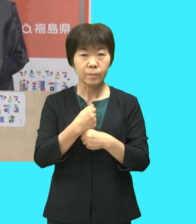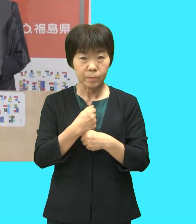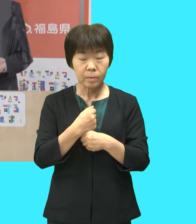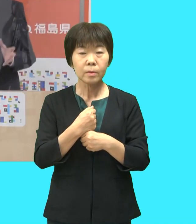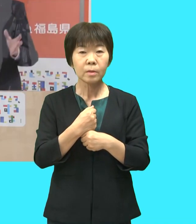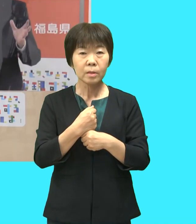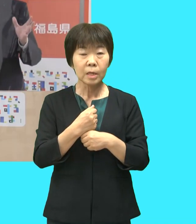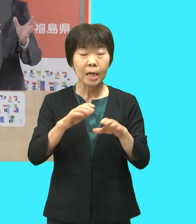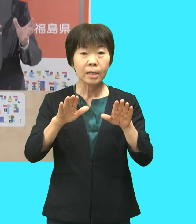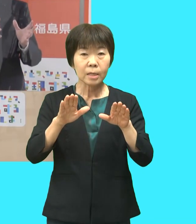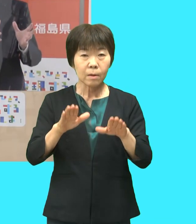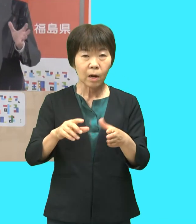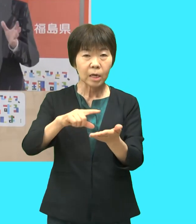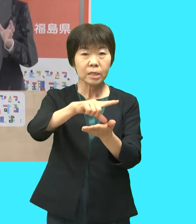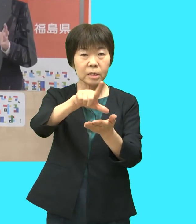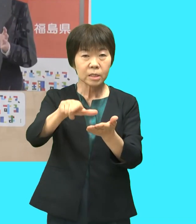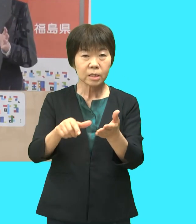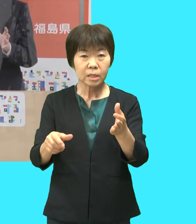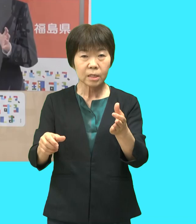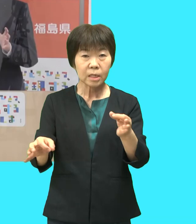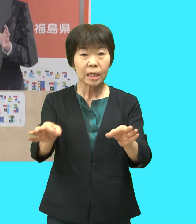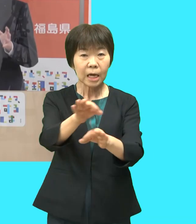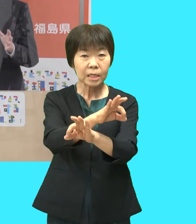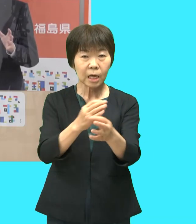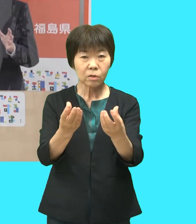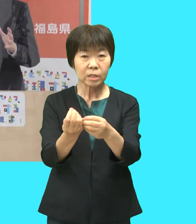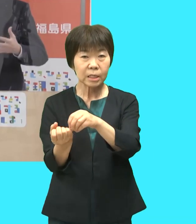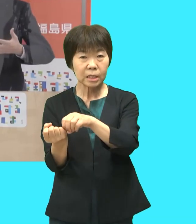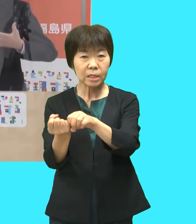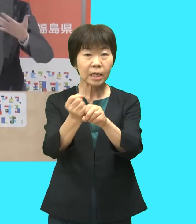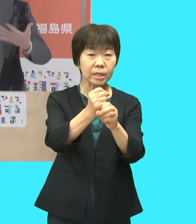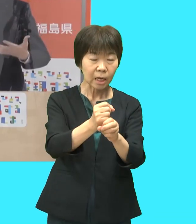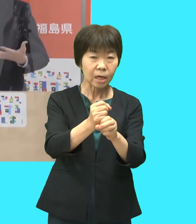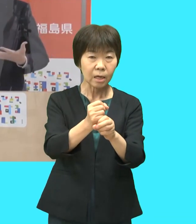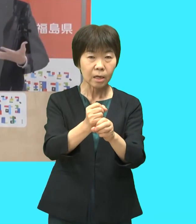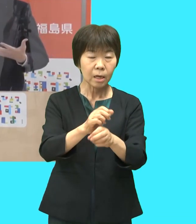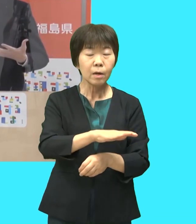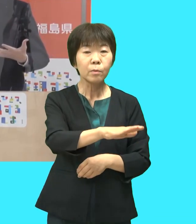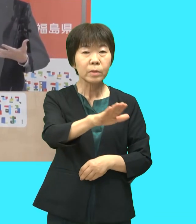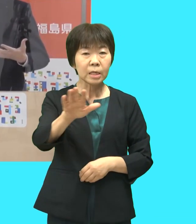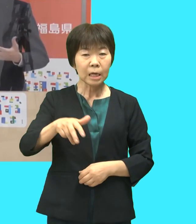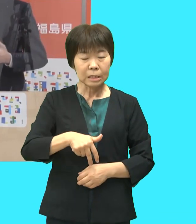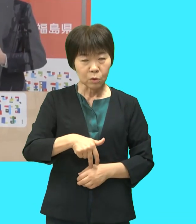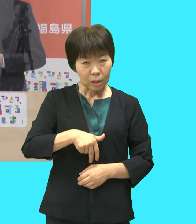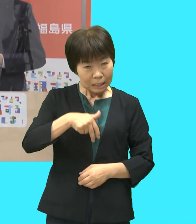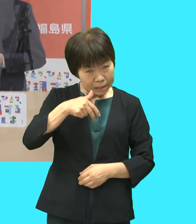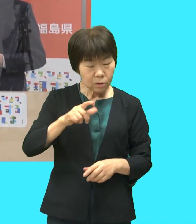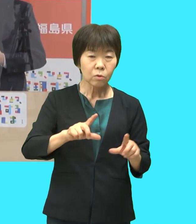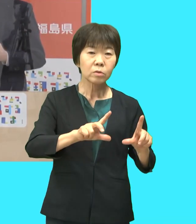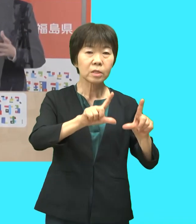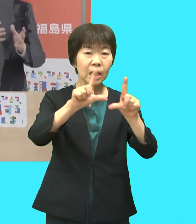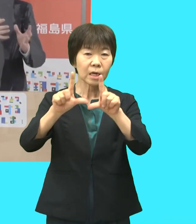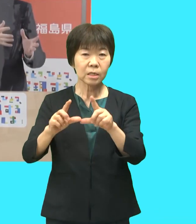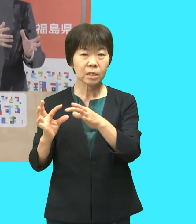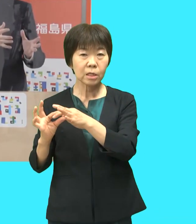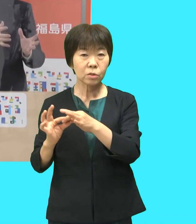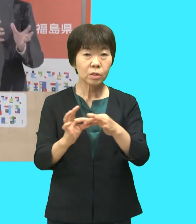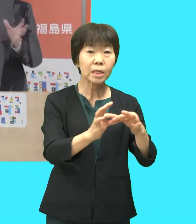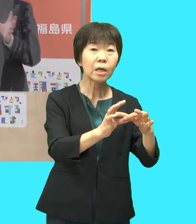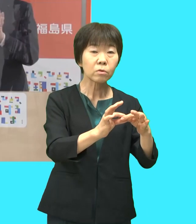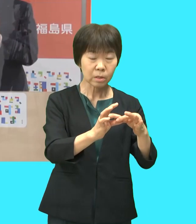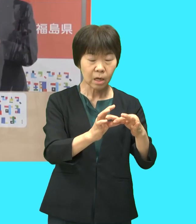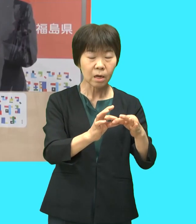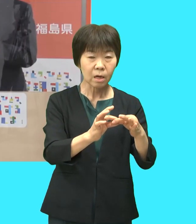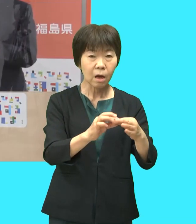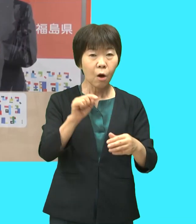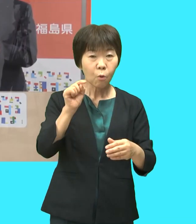はり今地域経済の維持再生、あと皆さん非常にストレスフルな生活続いていましたので、それをいい意味